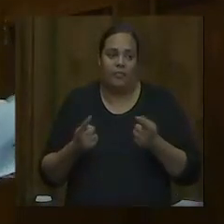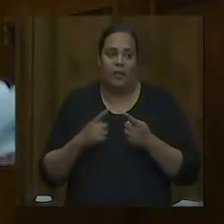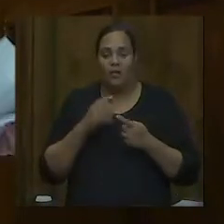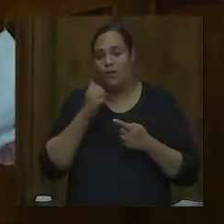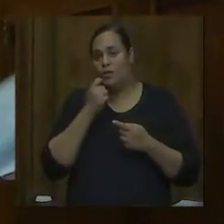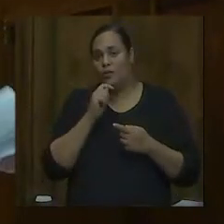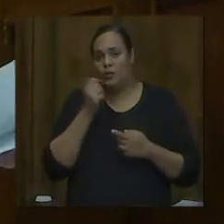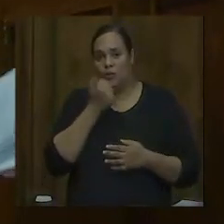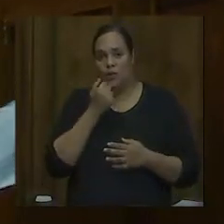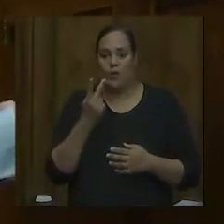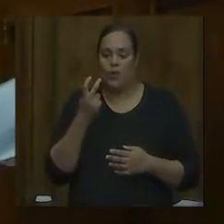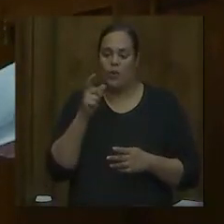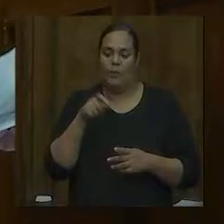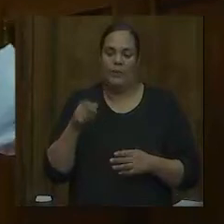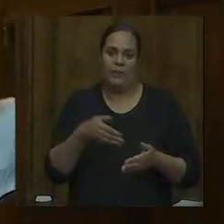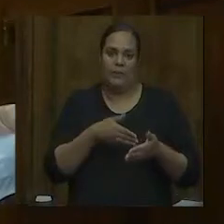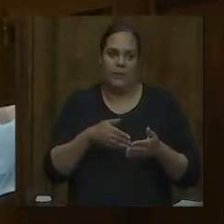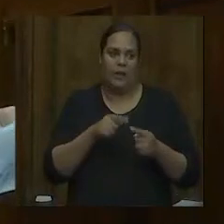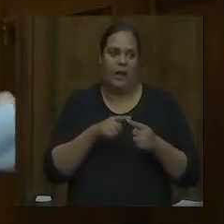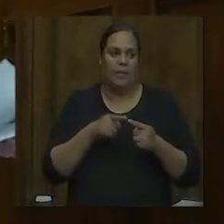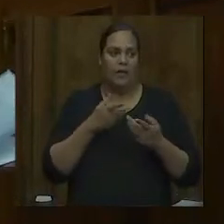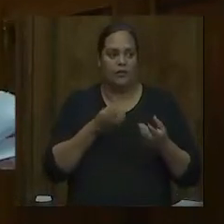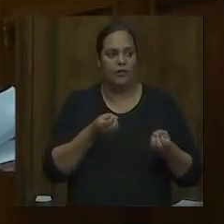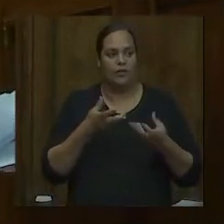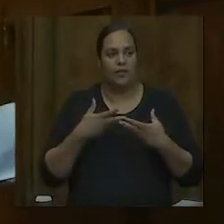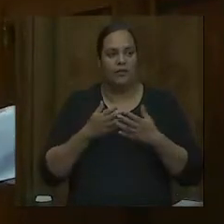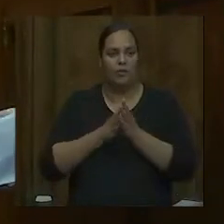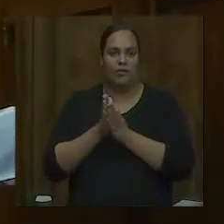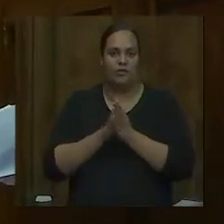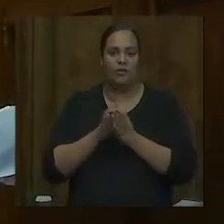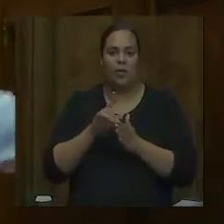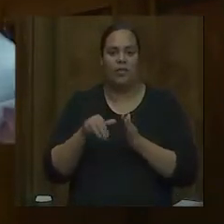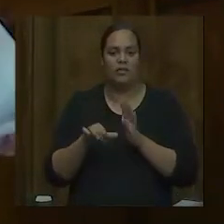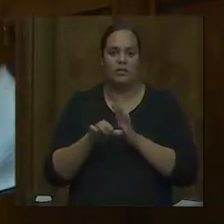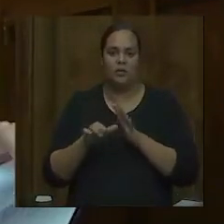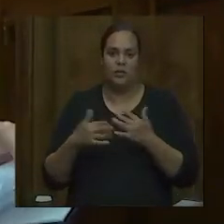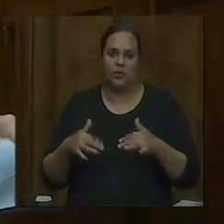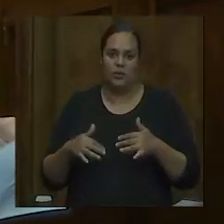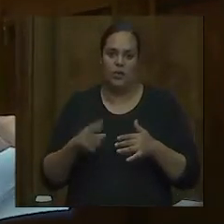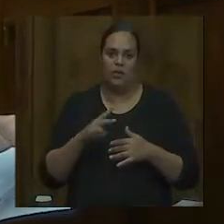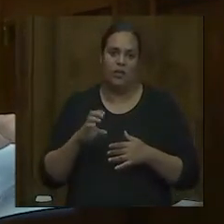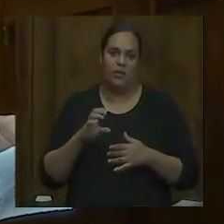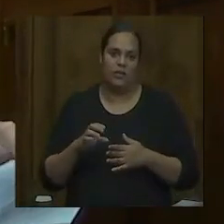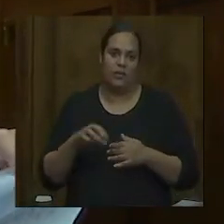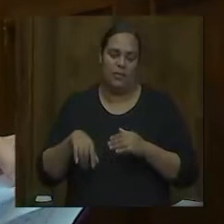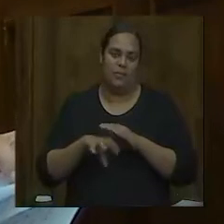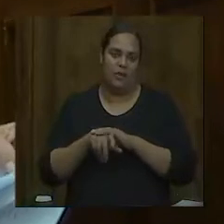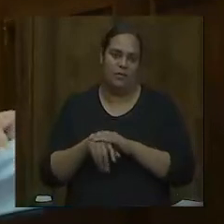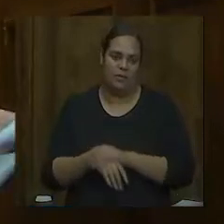jammer, want ek beskou hierdie portefeulje as een van die belangrikstes in die Wes-Kaap